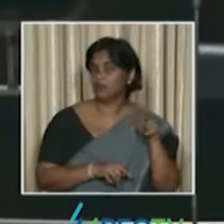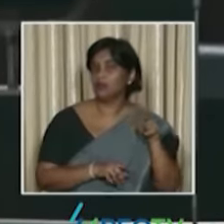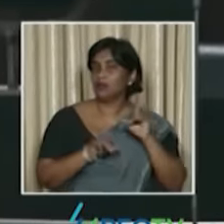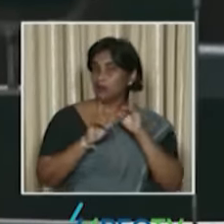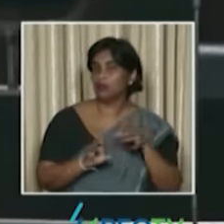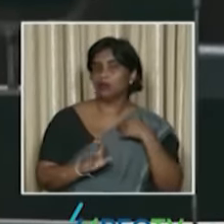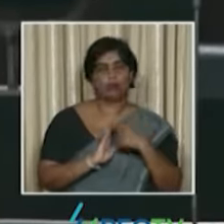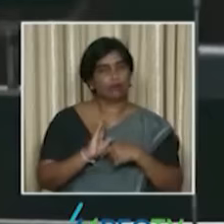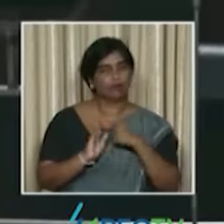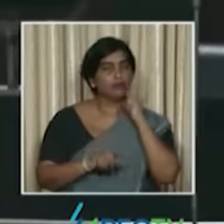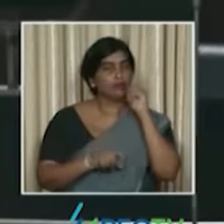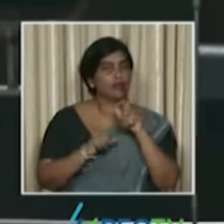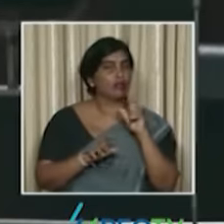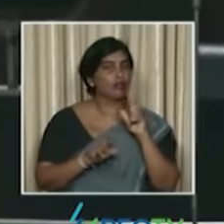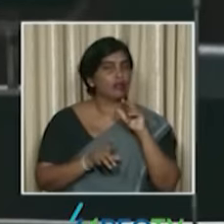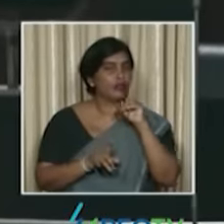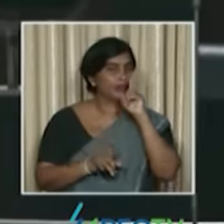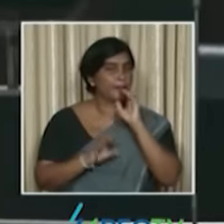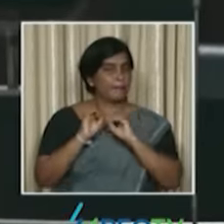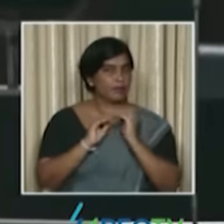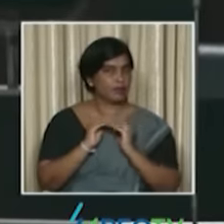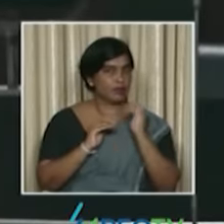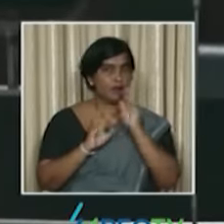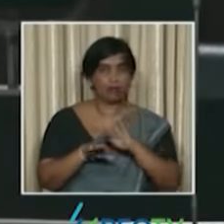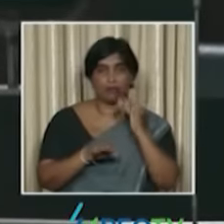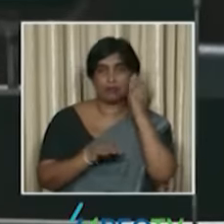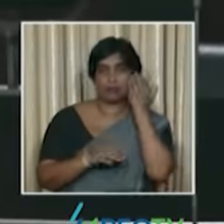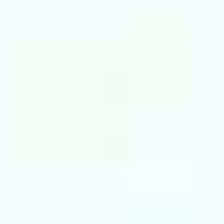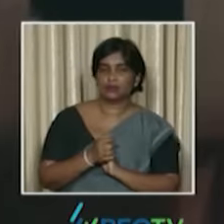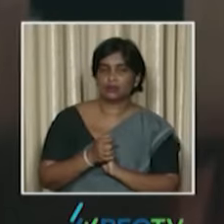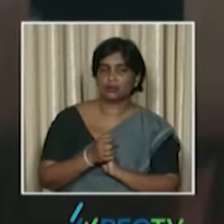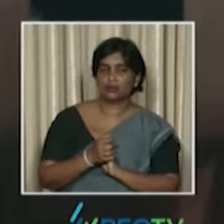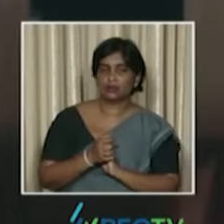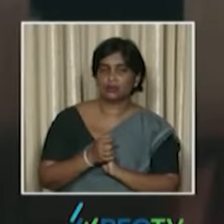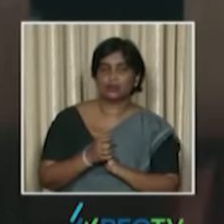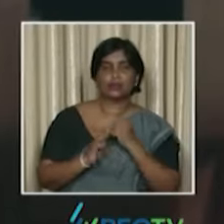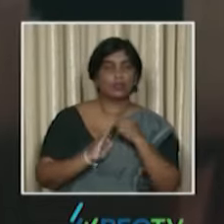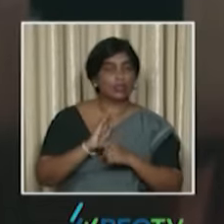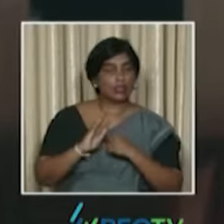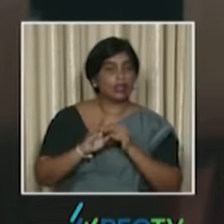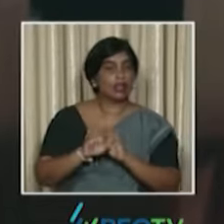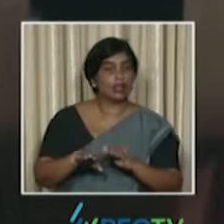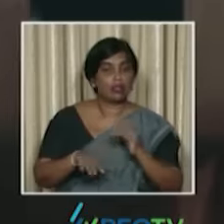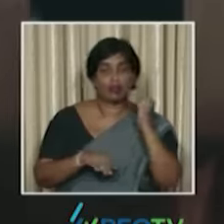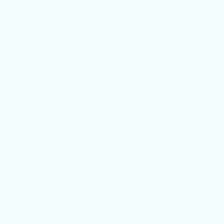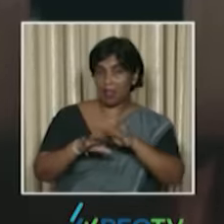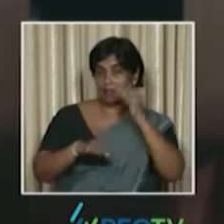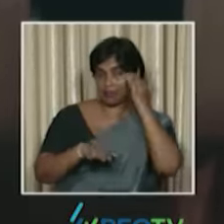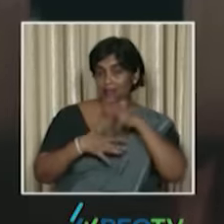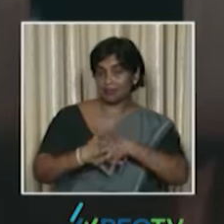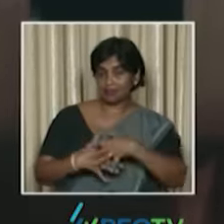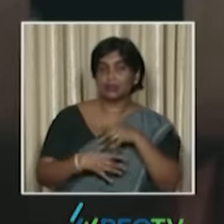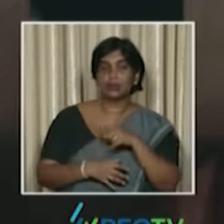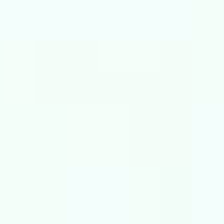අපේ රටේ ජනගහනයෙන් 100ට එකක වැඩි ප්‍රමාණය ළමා මවවරු බවට පත් වෙලා තියෙනවා. ශ්‍රී ලංකාවේ ළමා මවවරුන් සංඛ්‍යාව